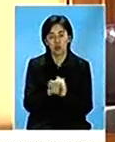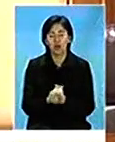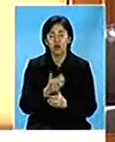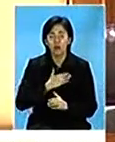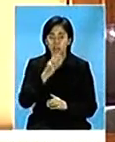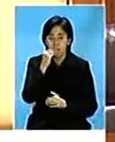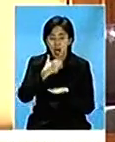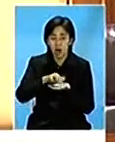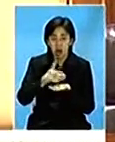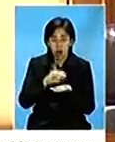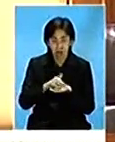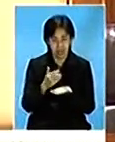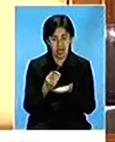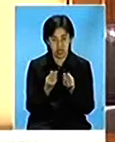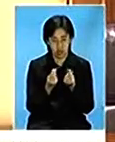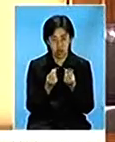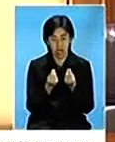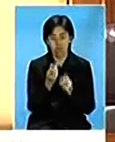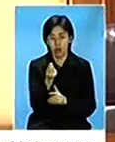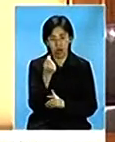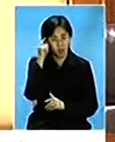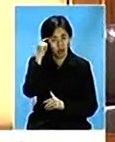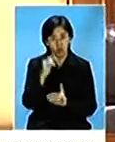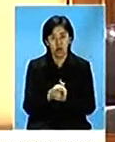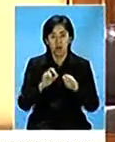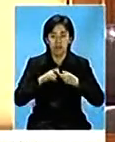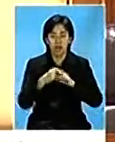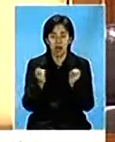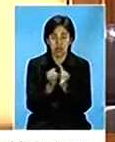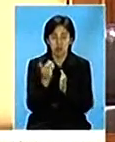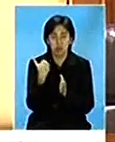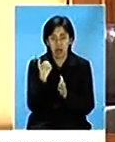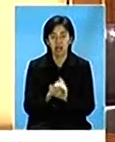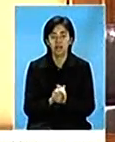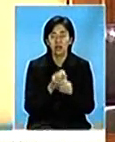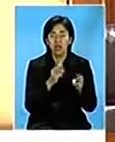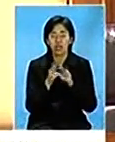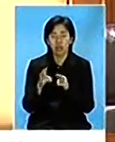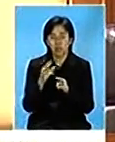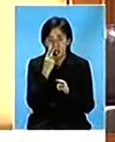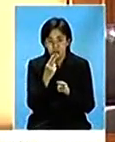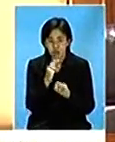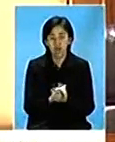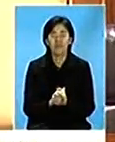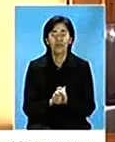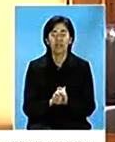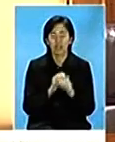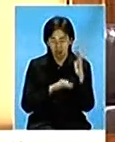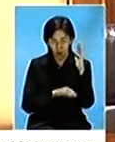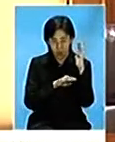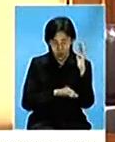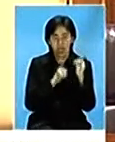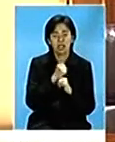มพูดเนี่ยเวลาเอามาลงเป็นตัวเลขแล้วเนี่ยนะครับมันมีผลมากน้อยแค่ไหนแต่ในระบบคำนวณเนี่ยนะครับมันก็ชักเข้าชักออกชักเข้า